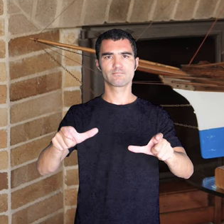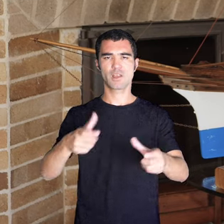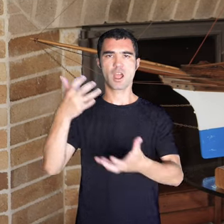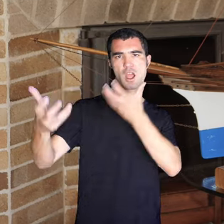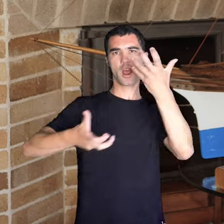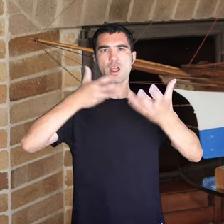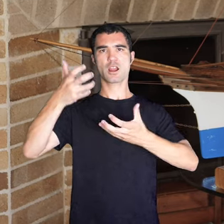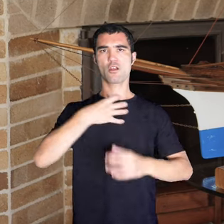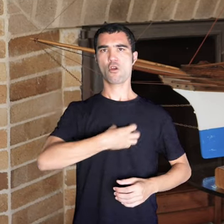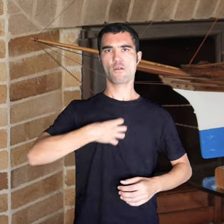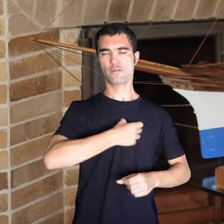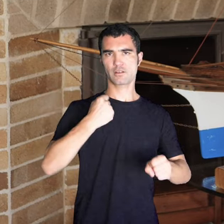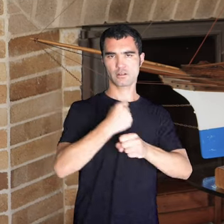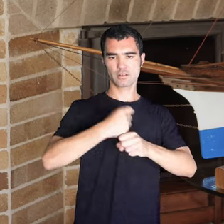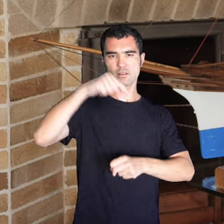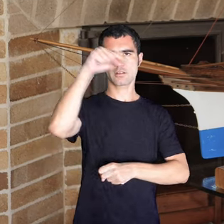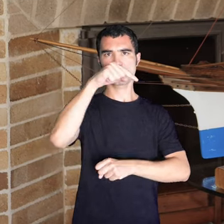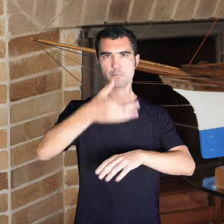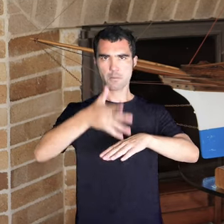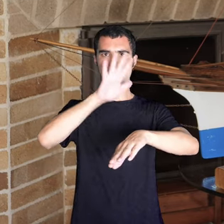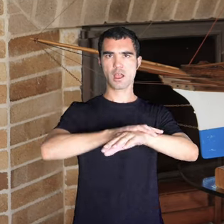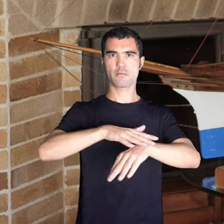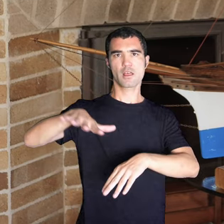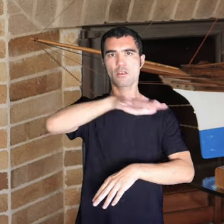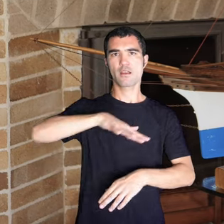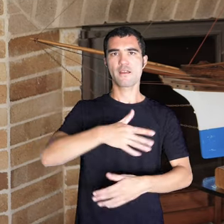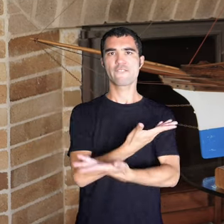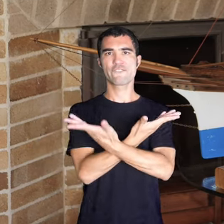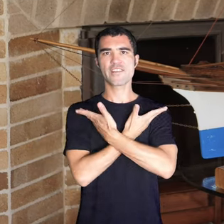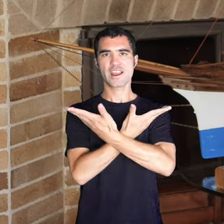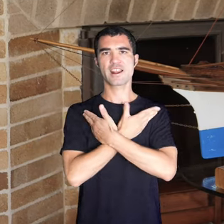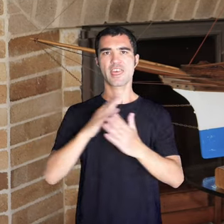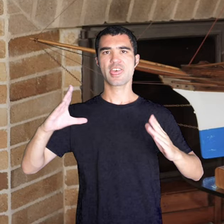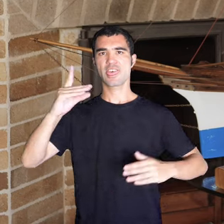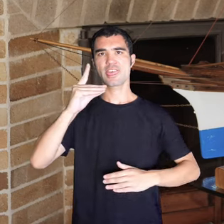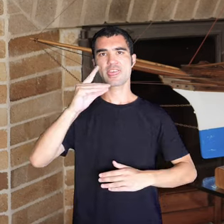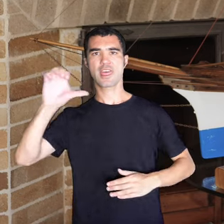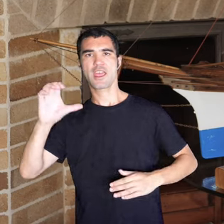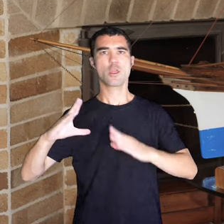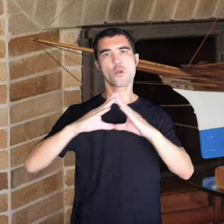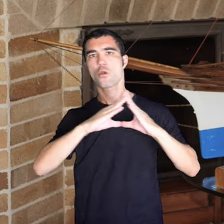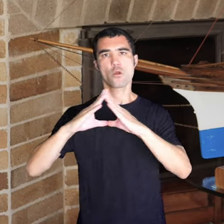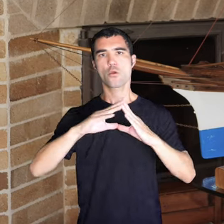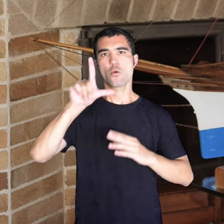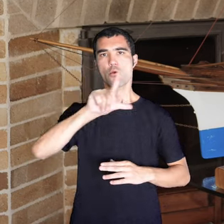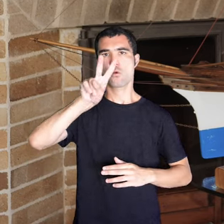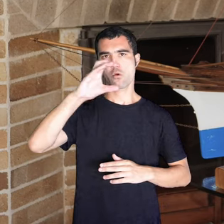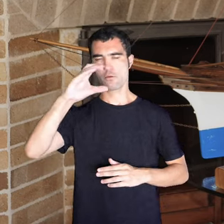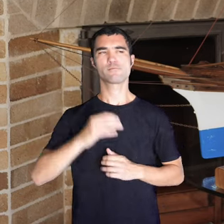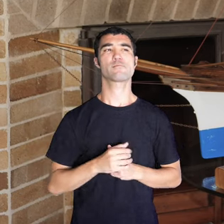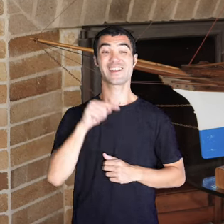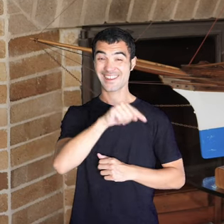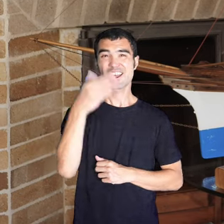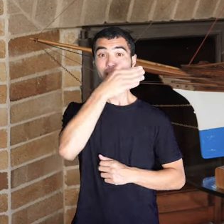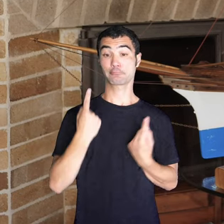d'arts i oficis que hi havia a Palma, a Verge de Lluc. I en aquesta escola, pues, sobretot